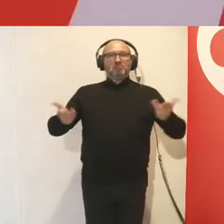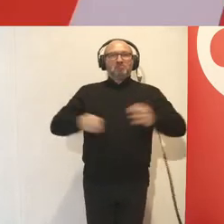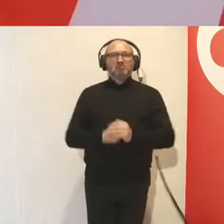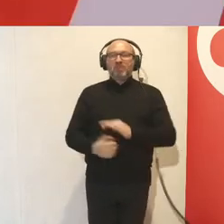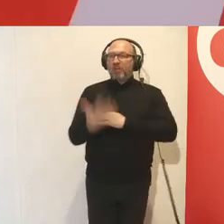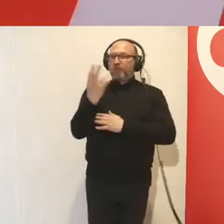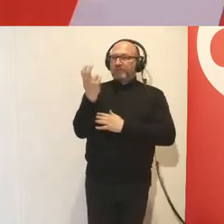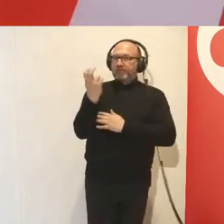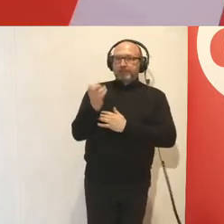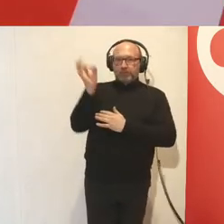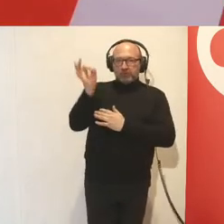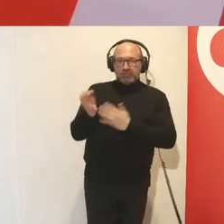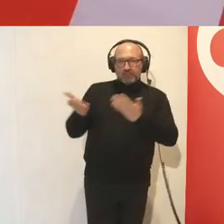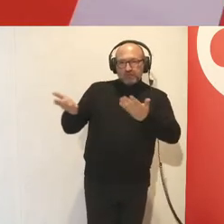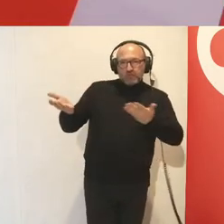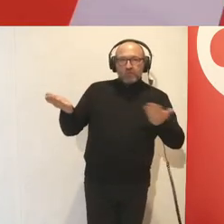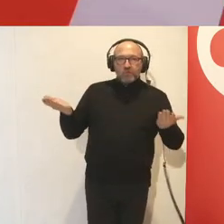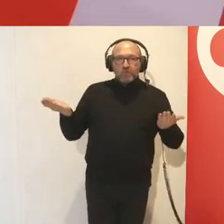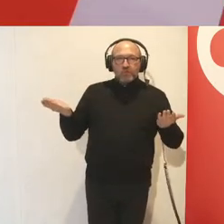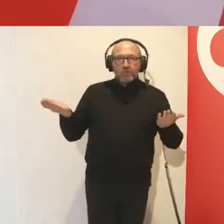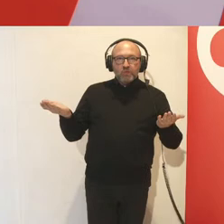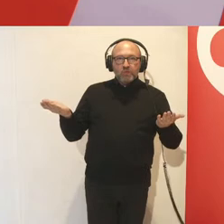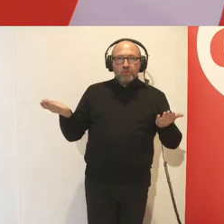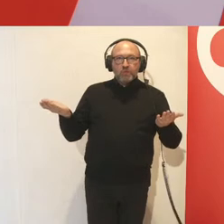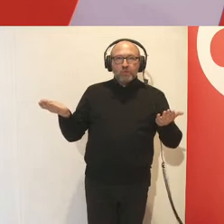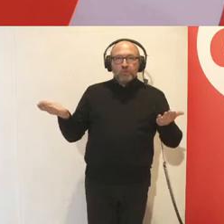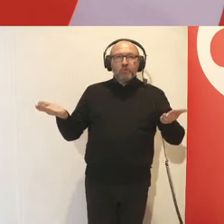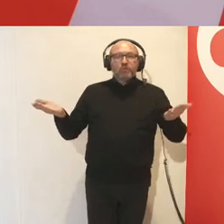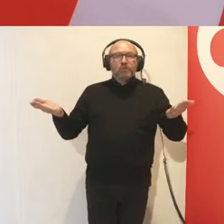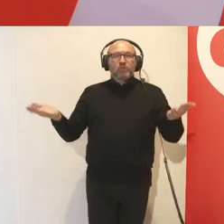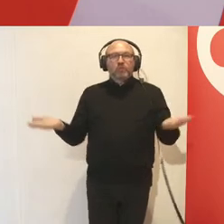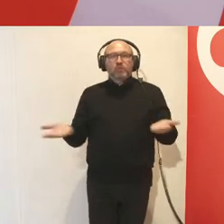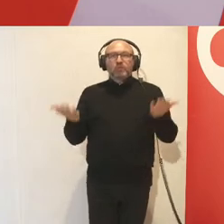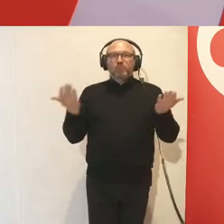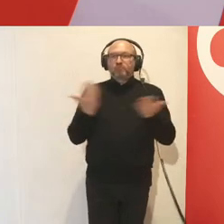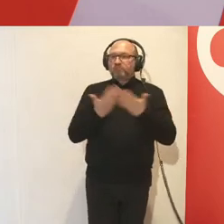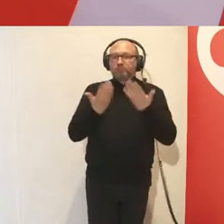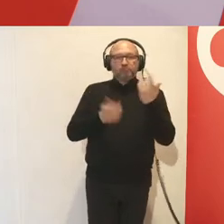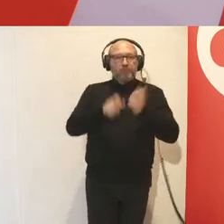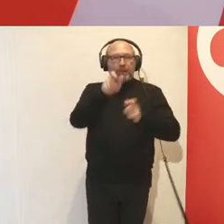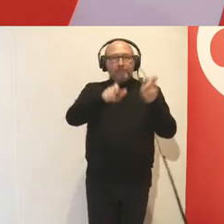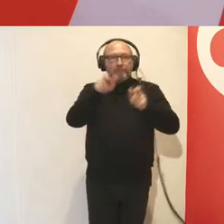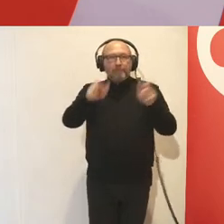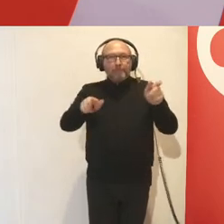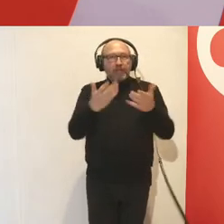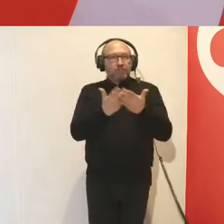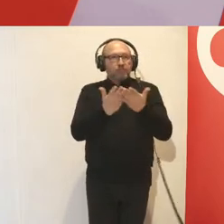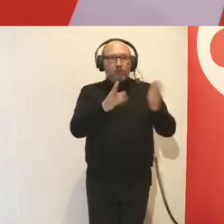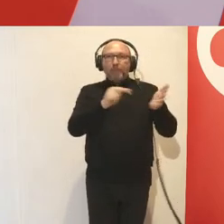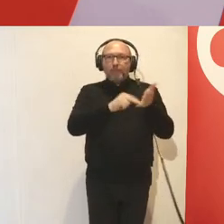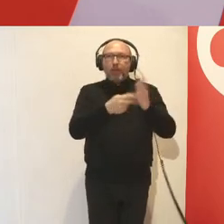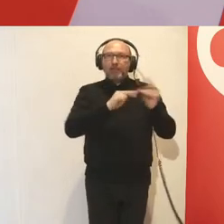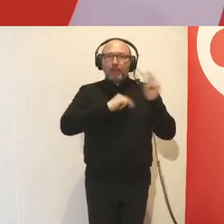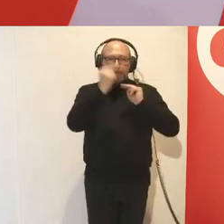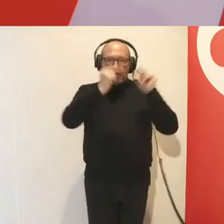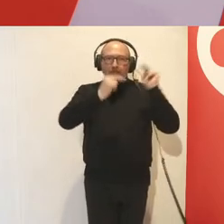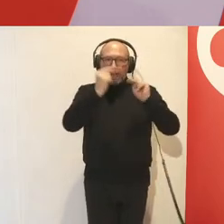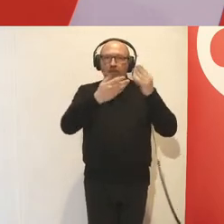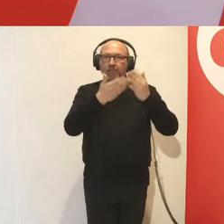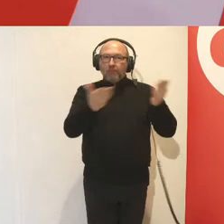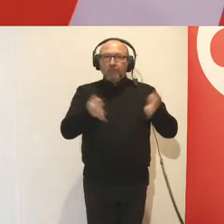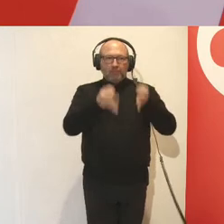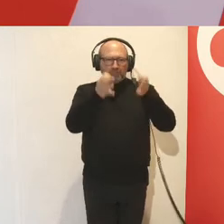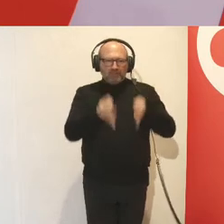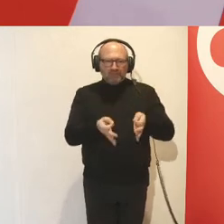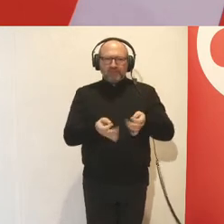prozent das fängt beim menschen an die ich bisher in der politik kennen gelernt habe die auf